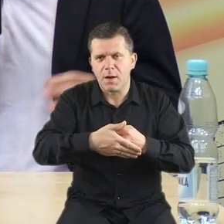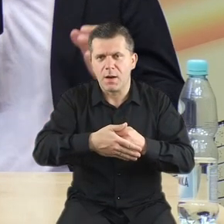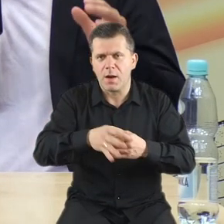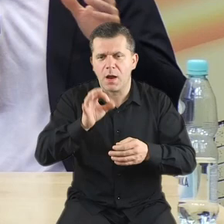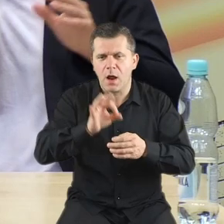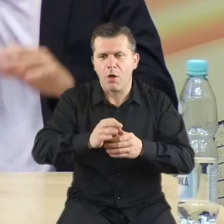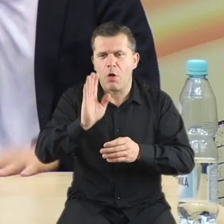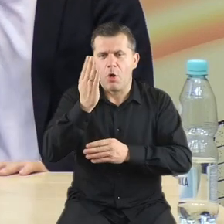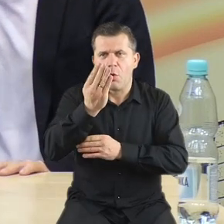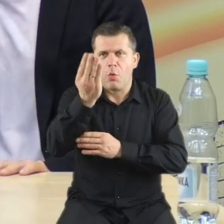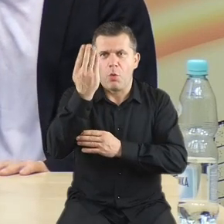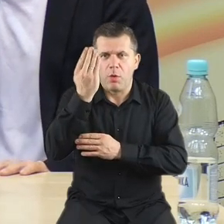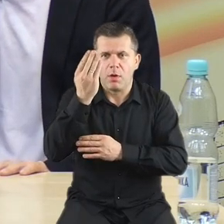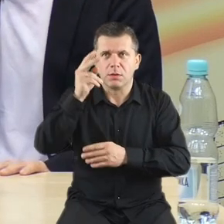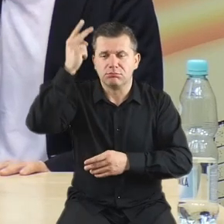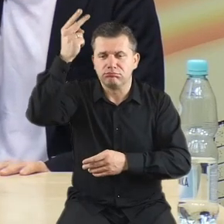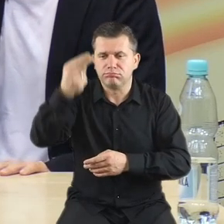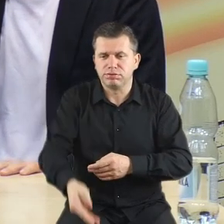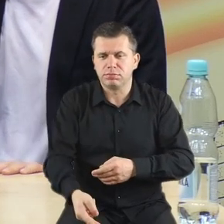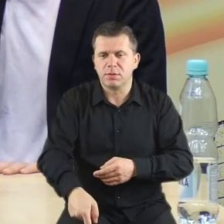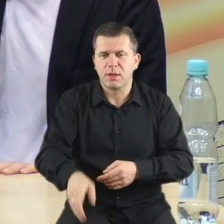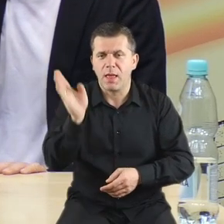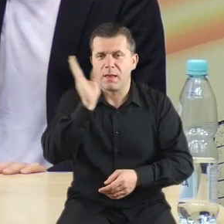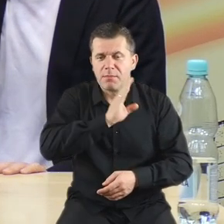i ten łosoś mi tam spadł na podwórku, a tam jest,